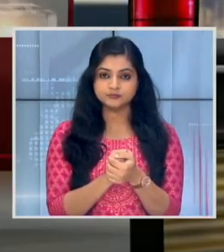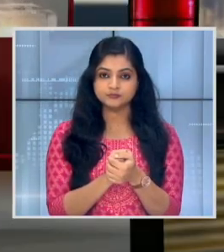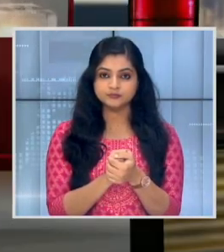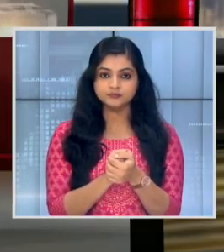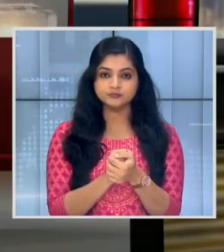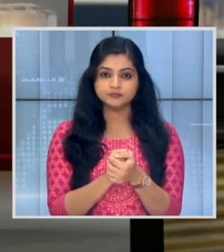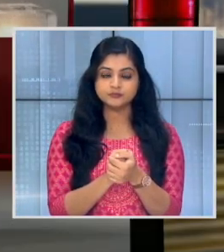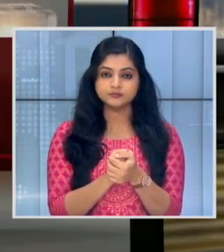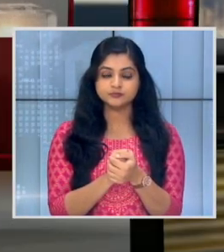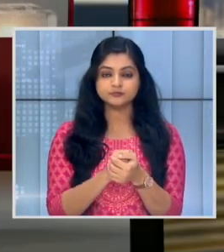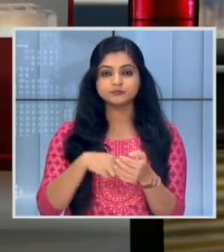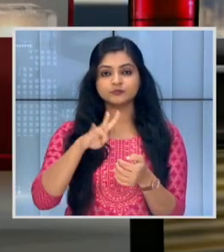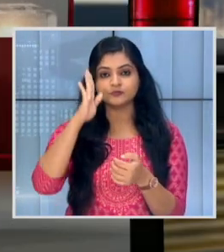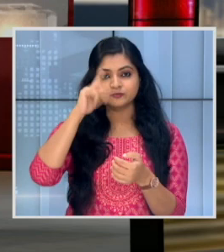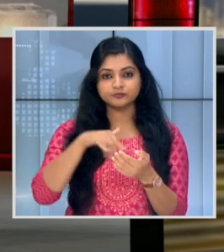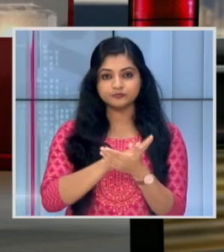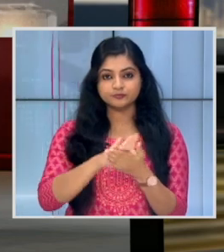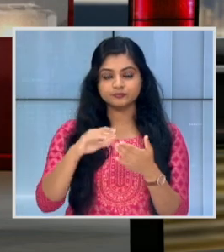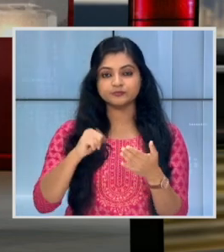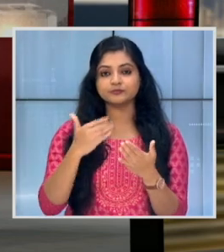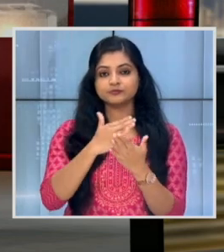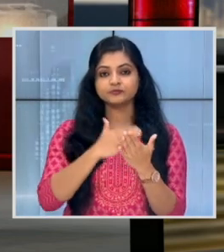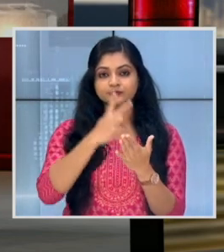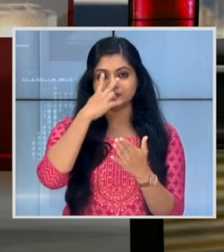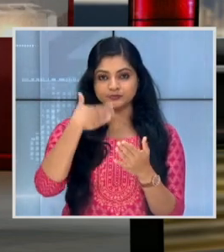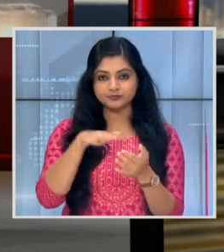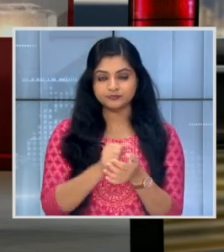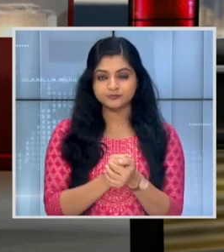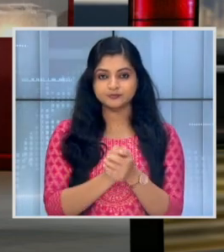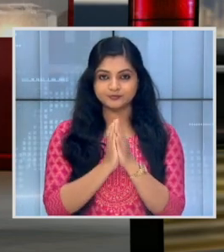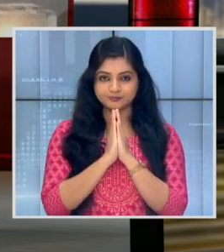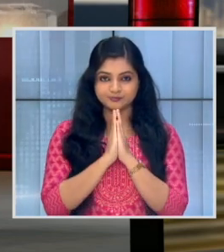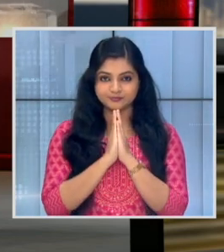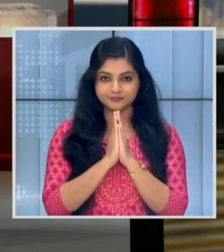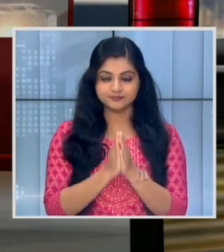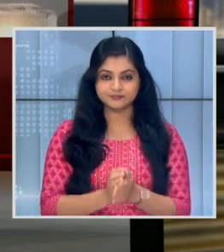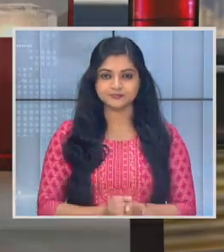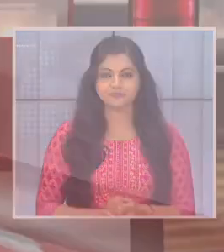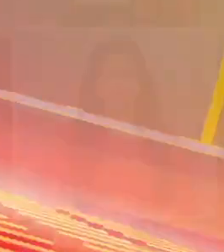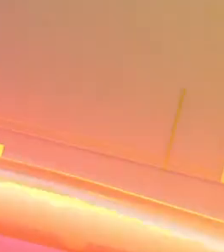ഇതോടെ 24 റൗണ്ട് പൂർണ്ണമാകുന്നു. ഇനി 100 ന്യൂസിന്റെ സമയമാണ്. പ്രവിതാലക്ഷ്മി ചേരും. നമസ്കാരം.